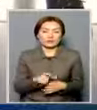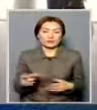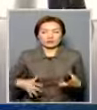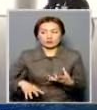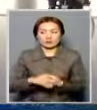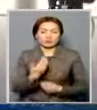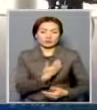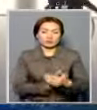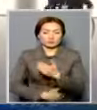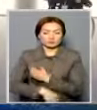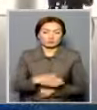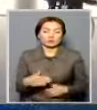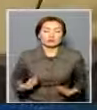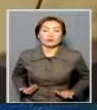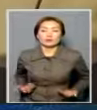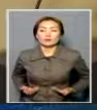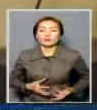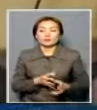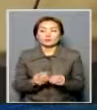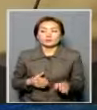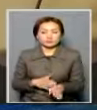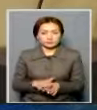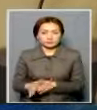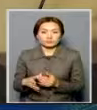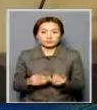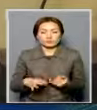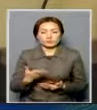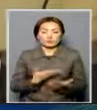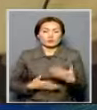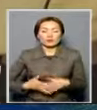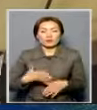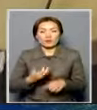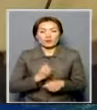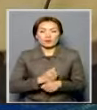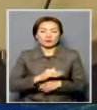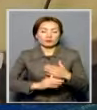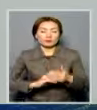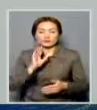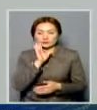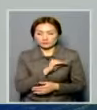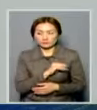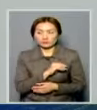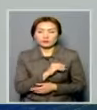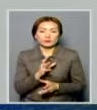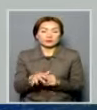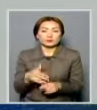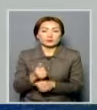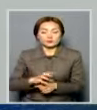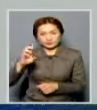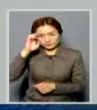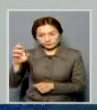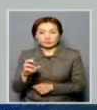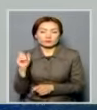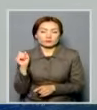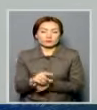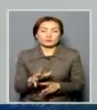с инвалидностью их жизнь в качестве полноправных членов общества приоритетное направление которое глава государства